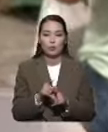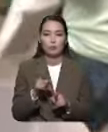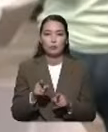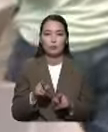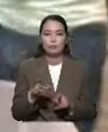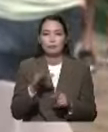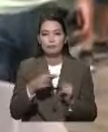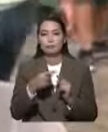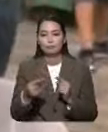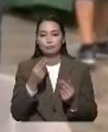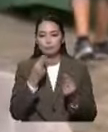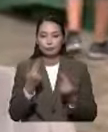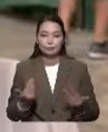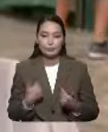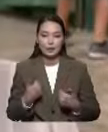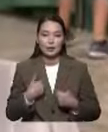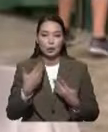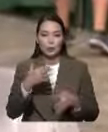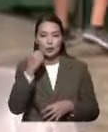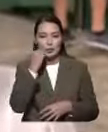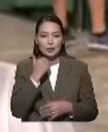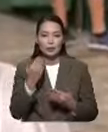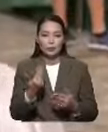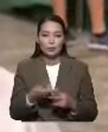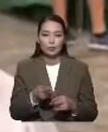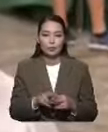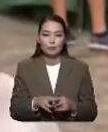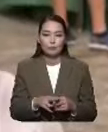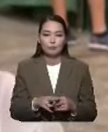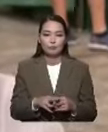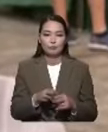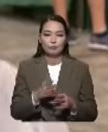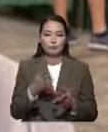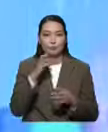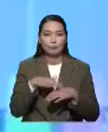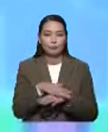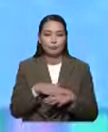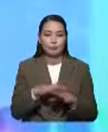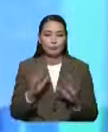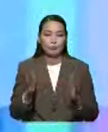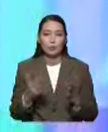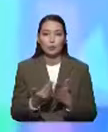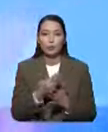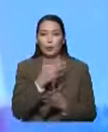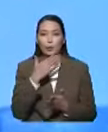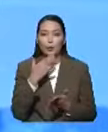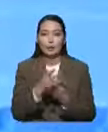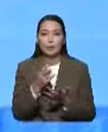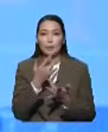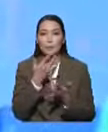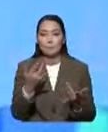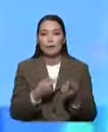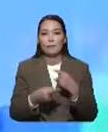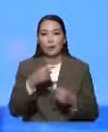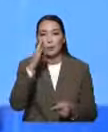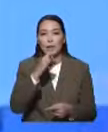жизнь чуточку ярче я уже Стара и мне жаль что я скорее всего уже не увижу свою страну в рассвете Ну и напоследок вернёмся в